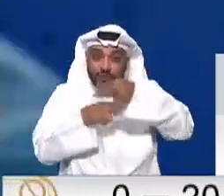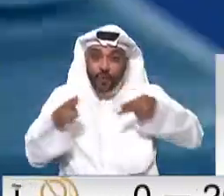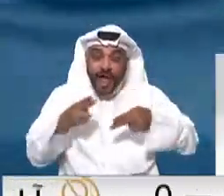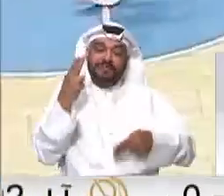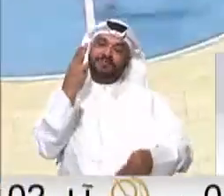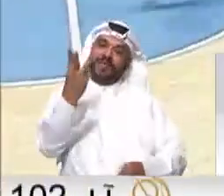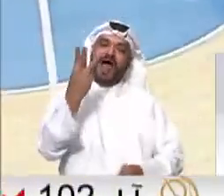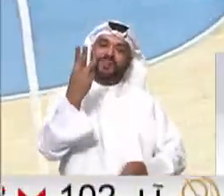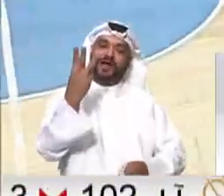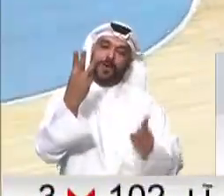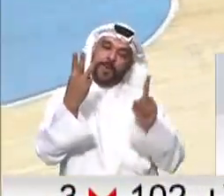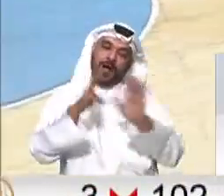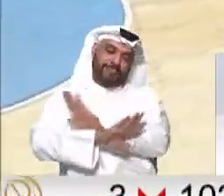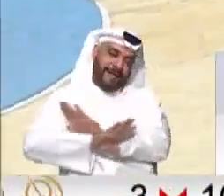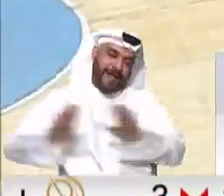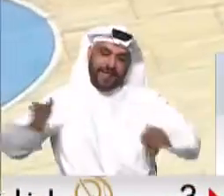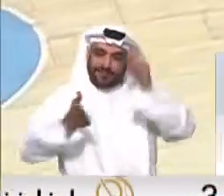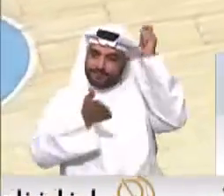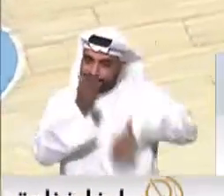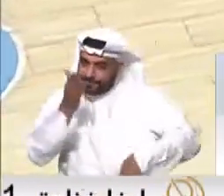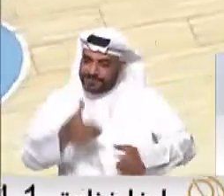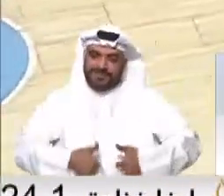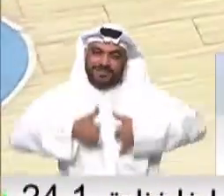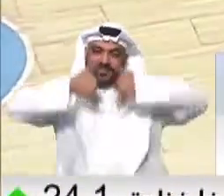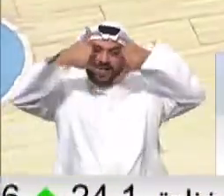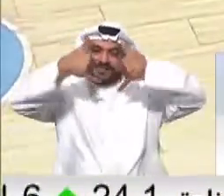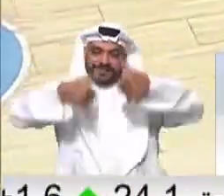في حال كرر انتصاره اليوم على كاظم.